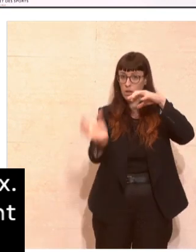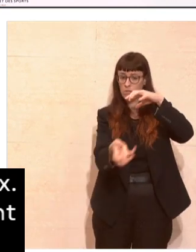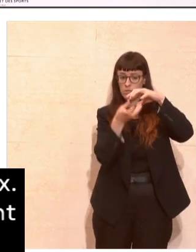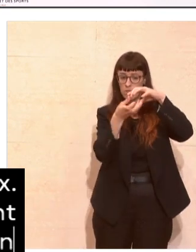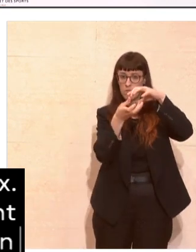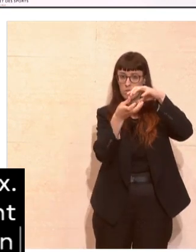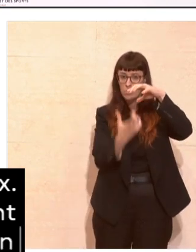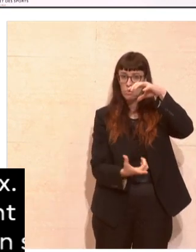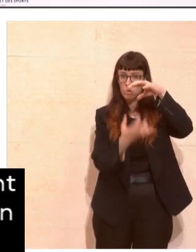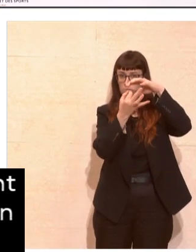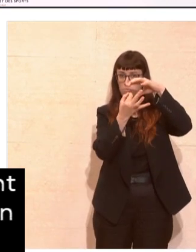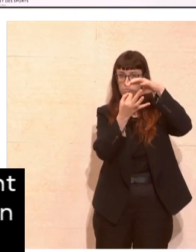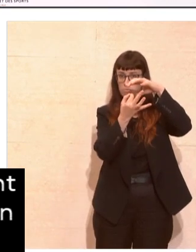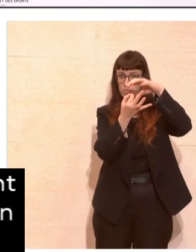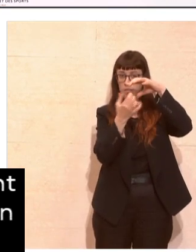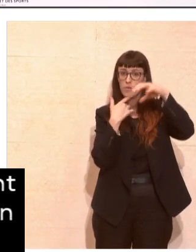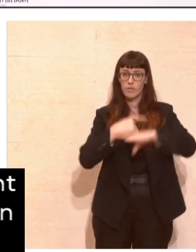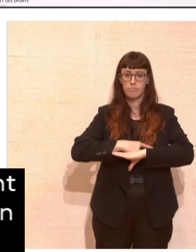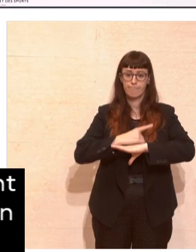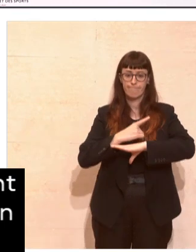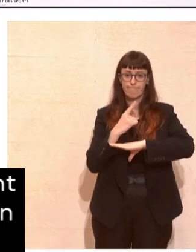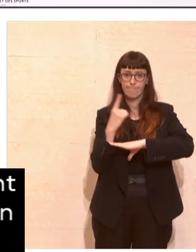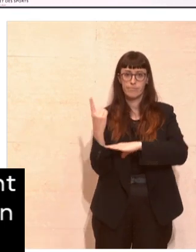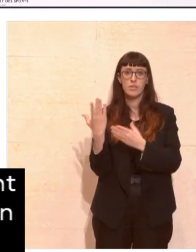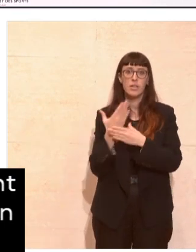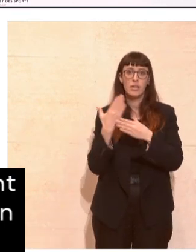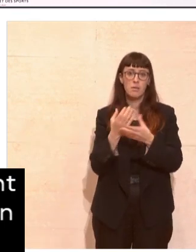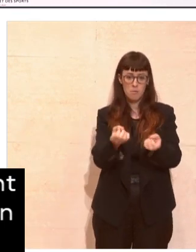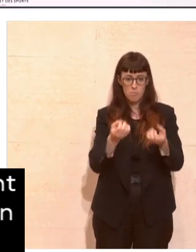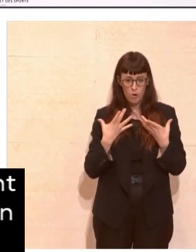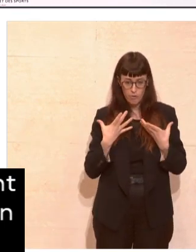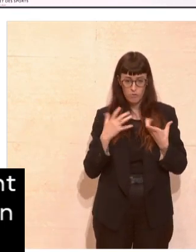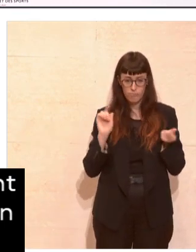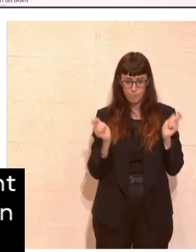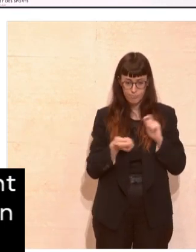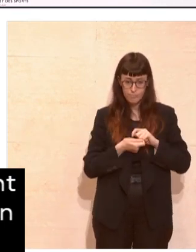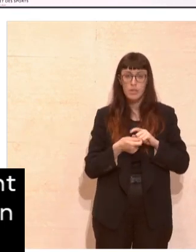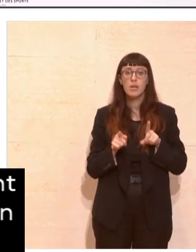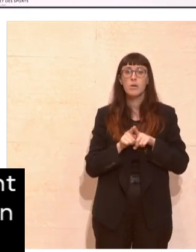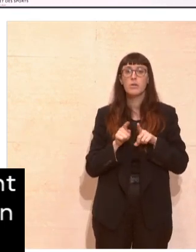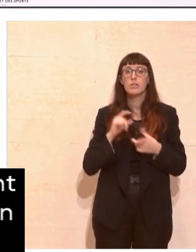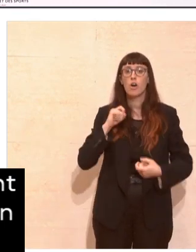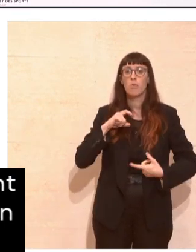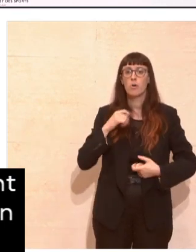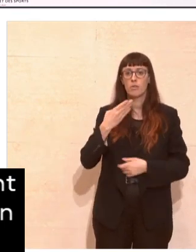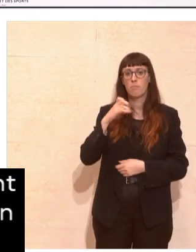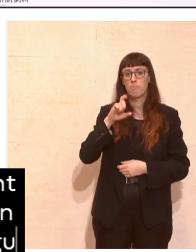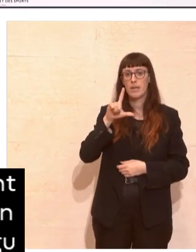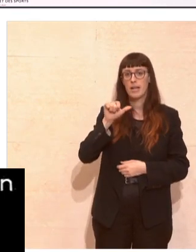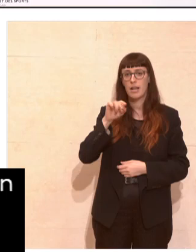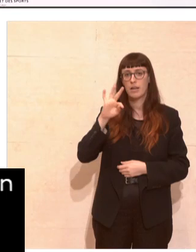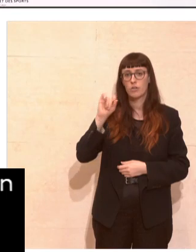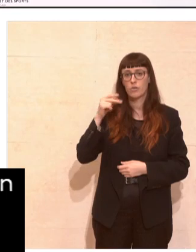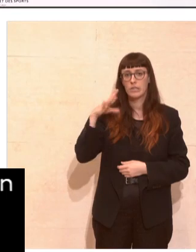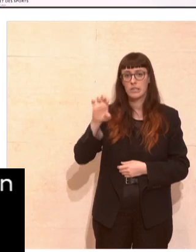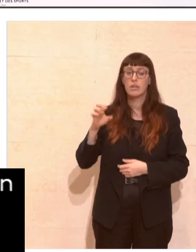horloge. Et cette lumière va contrôler la régulation de la fameuse mélatonine, l'hormone du sommeil. Du coup, ces